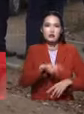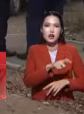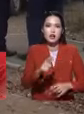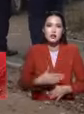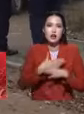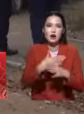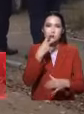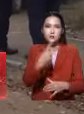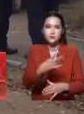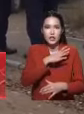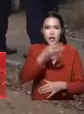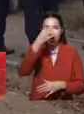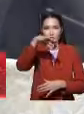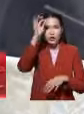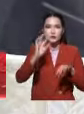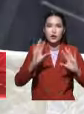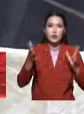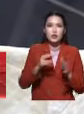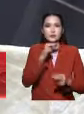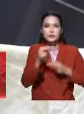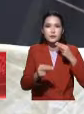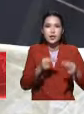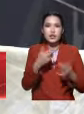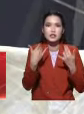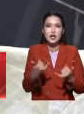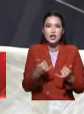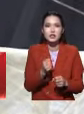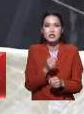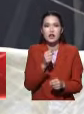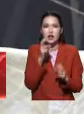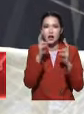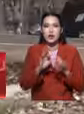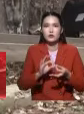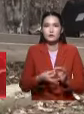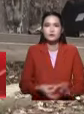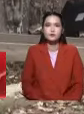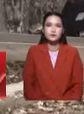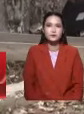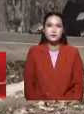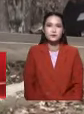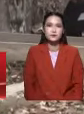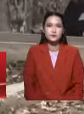көмек көрсетті. Полиция жайттың жай-жапсарын қазір егжей-тегжейлі анықтап жатыр.